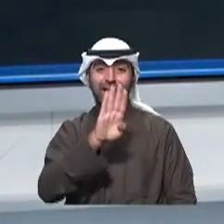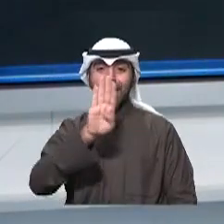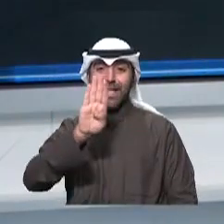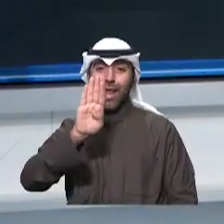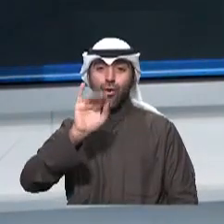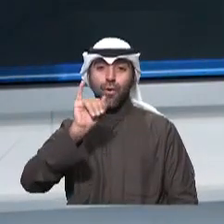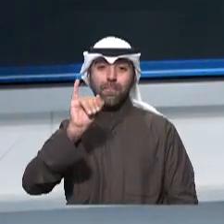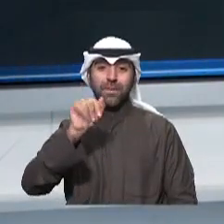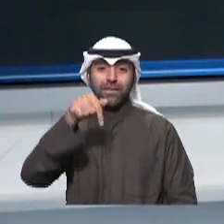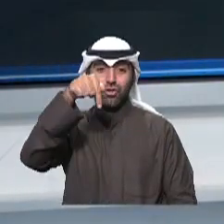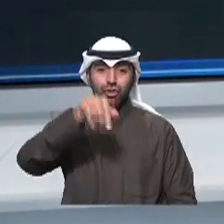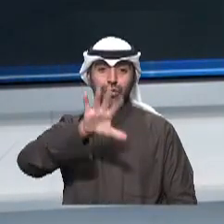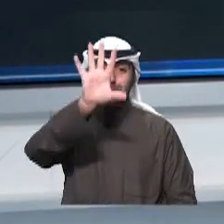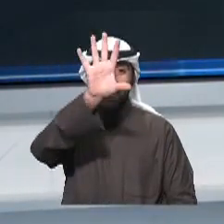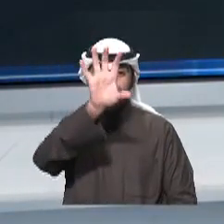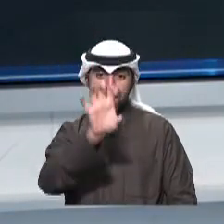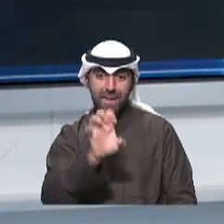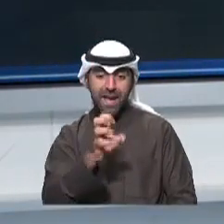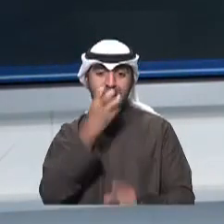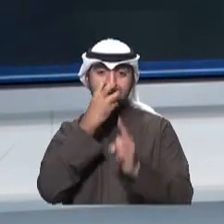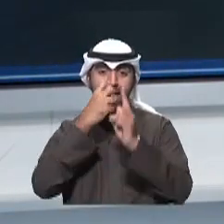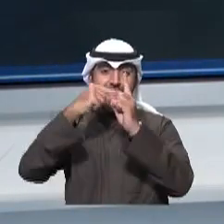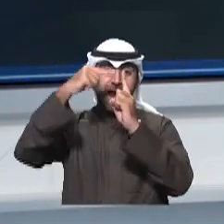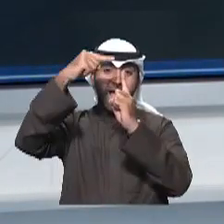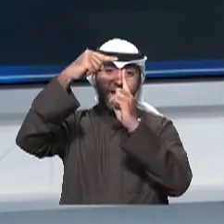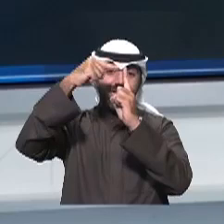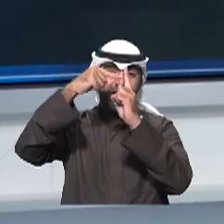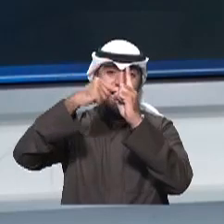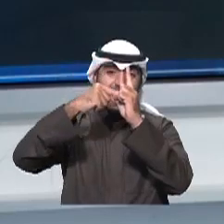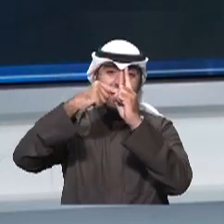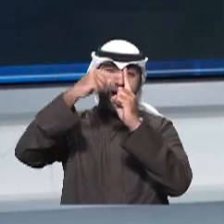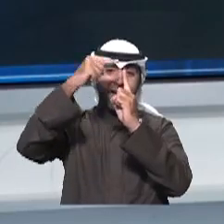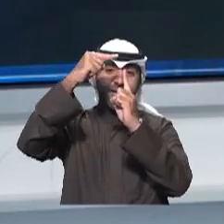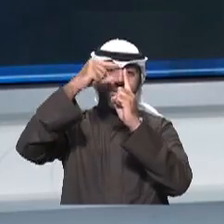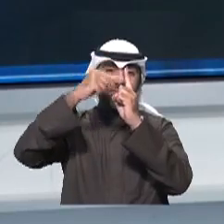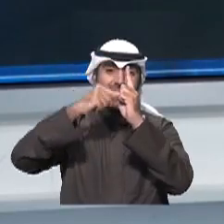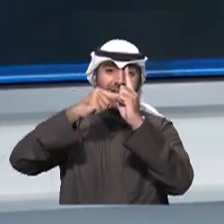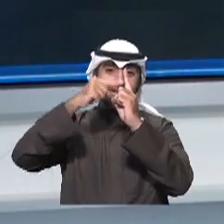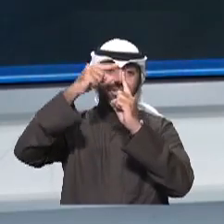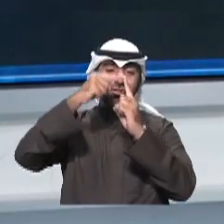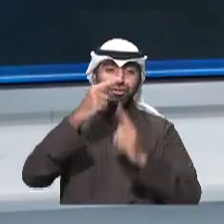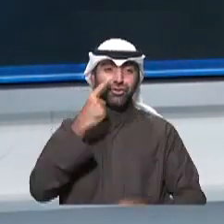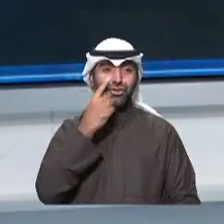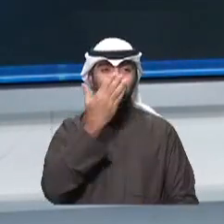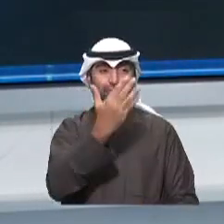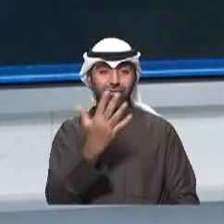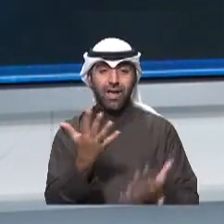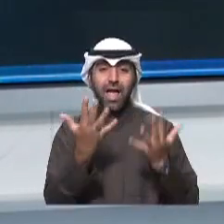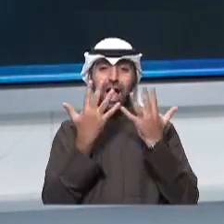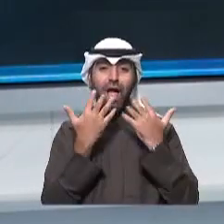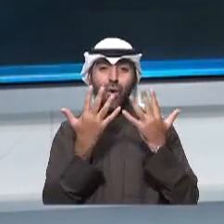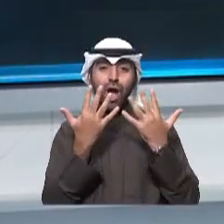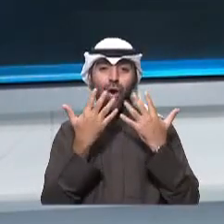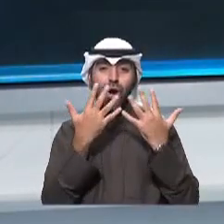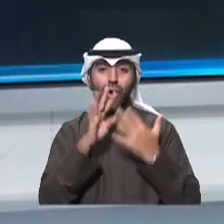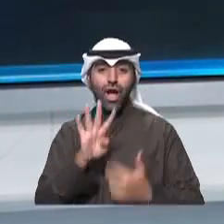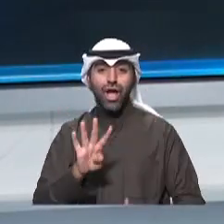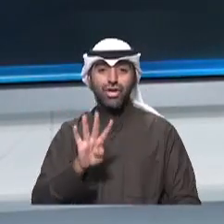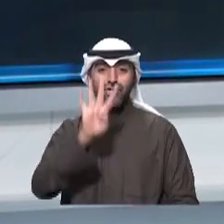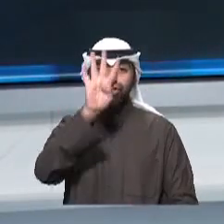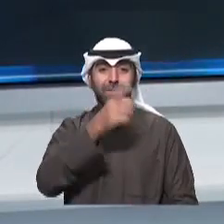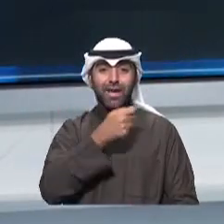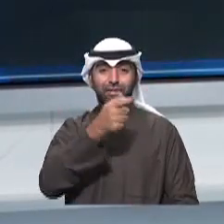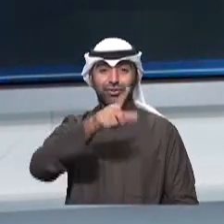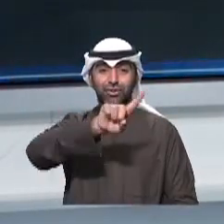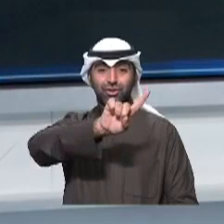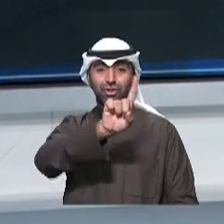إلى تميل إلى البرودة، والرياح شمالية غربية خفيفة إلى معتدلة السرعة تنشط على فترات، تتراوح سرعتها بشكل عام ما